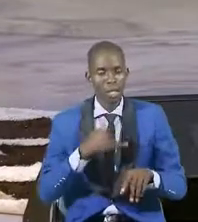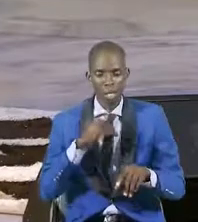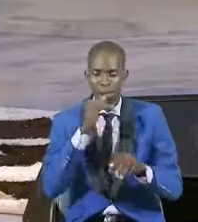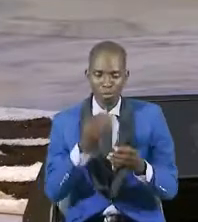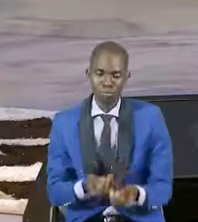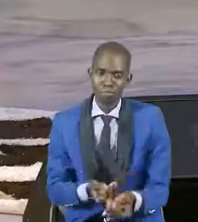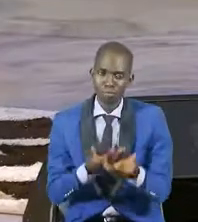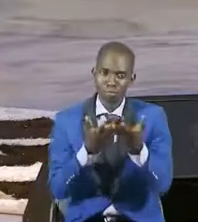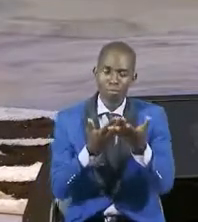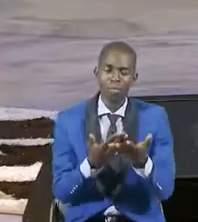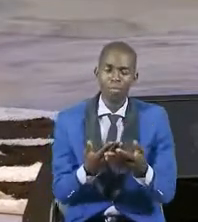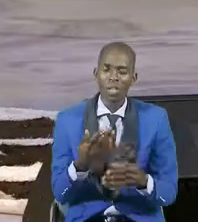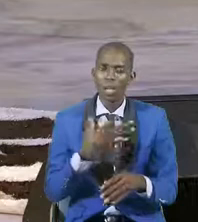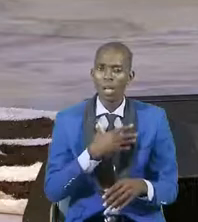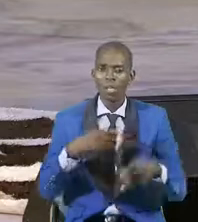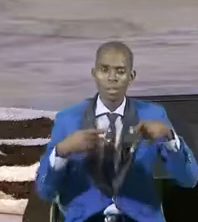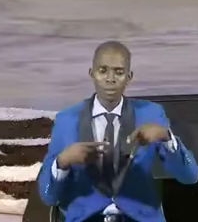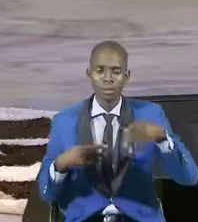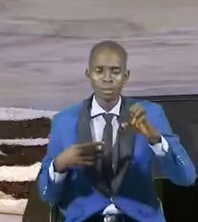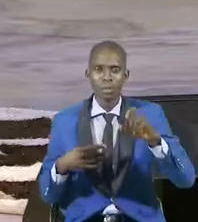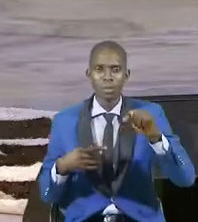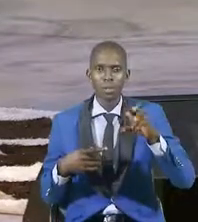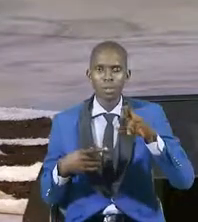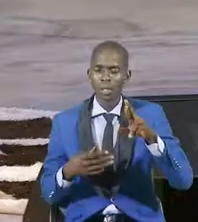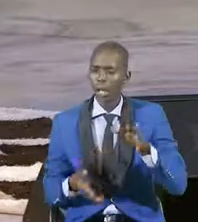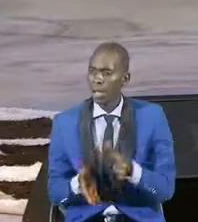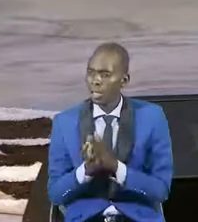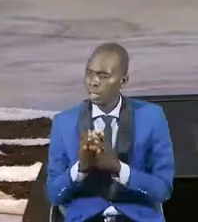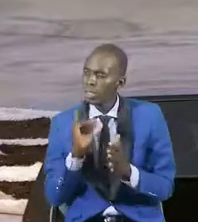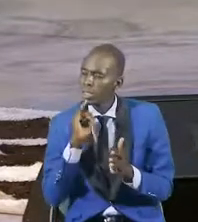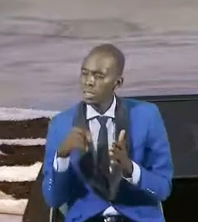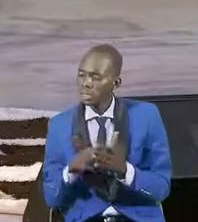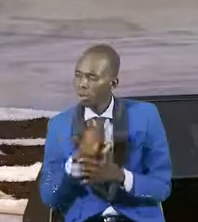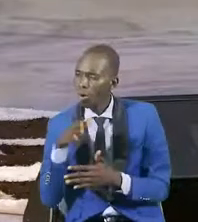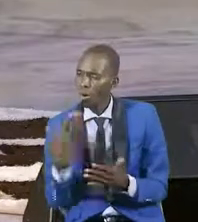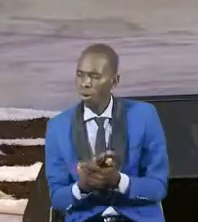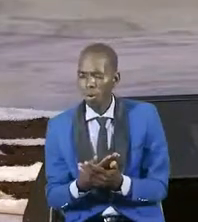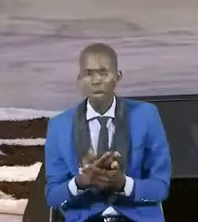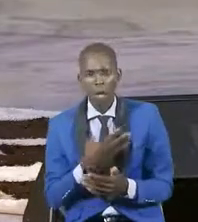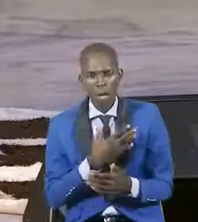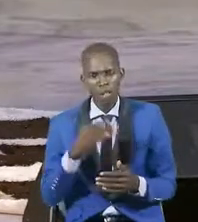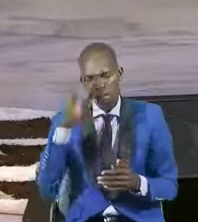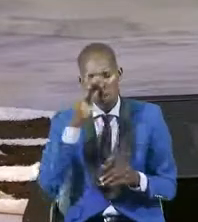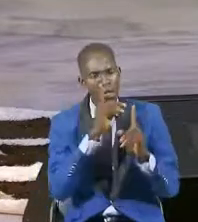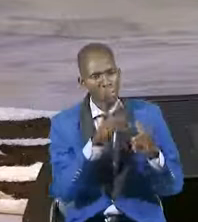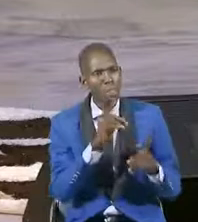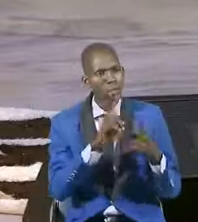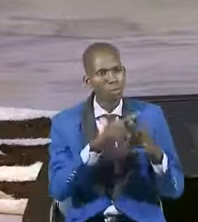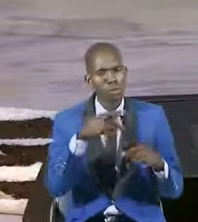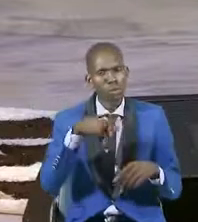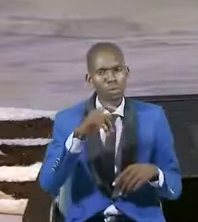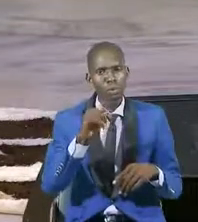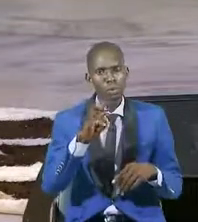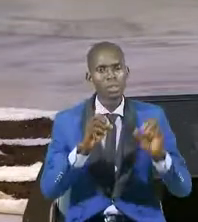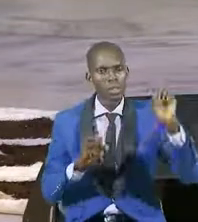fais une offrande, il a amené l'argent, puis il a dit que est-ce tout? Anania dit que c'est tout ça. Et